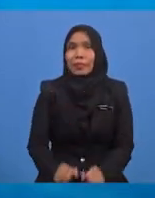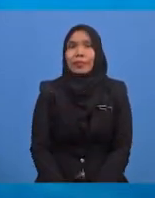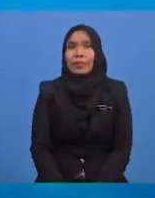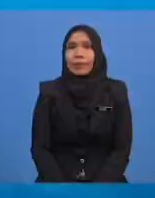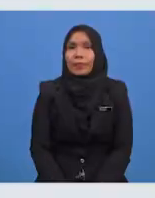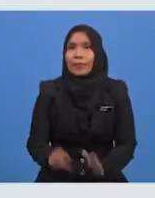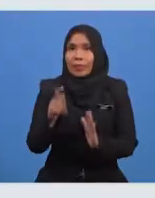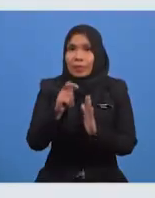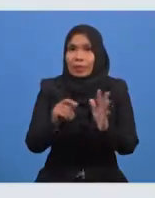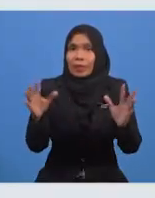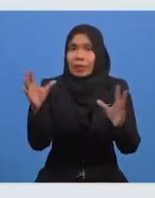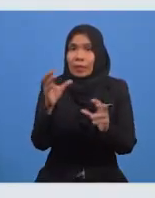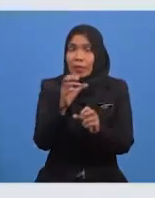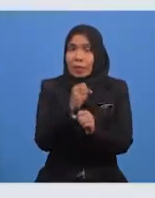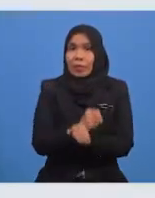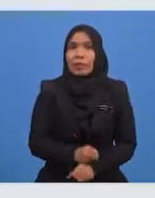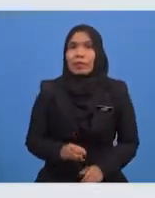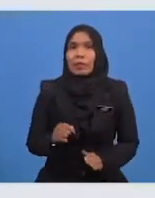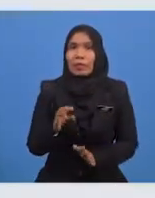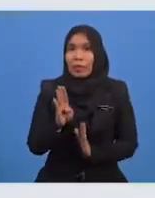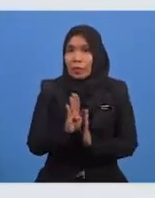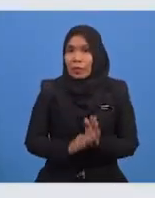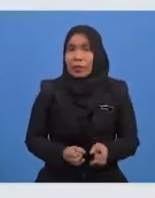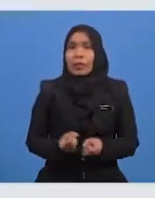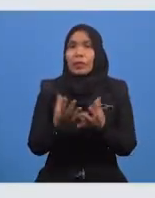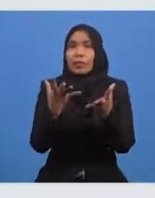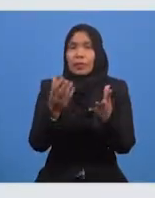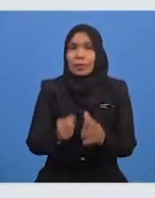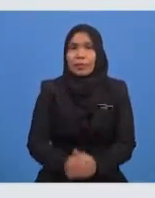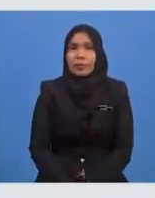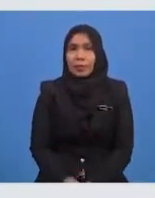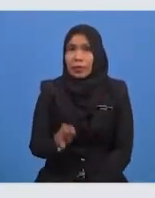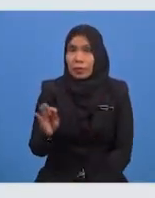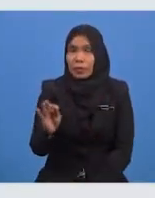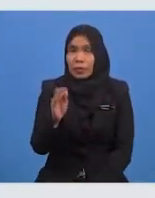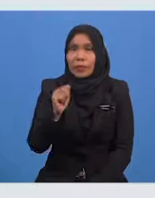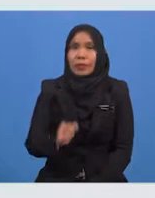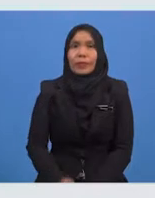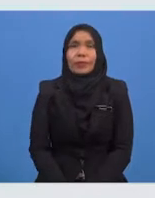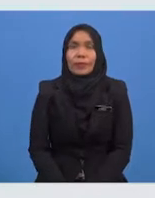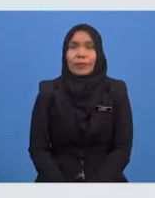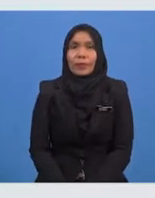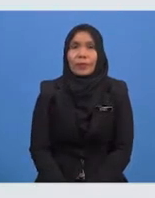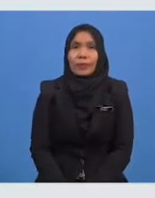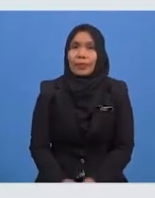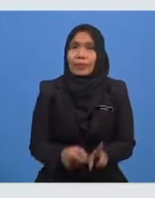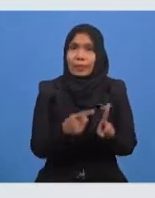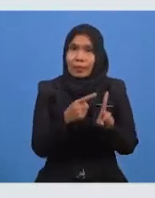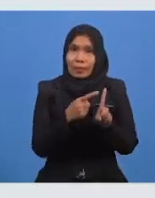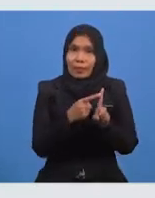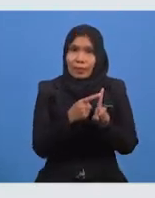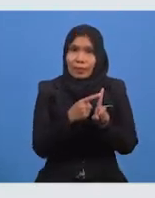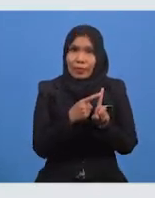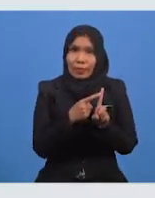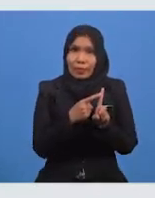Terdapat beberapa faktor luaran yang akan mempengaruhi persekitaran sesebuah perniagaan, iaitu faktor